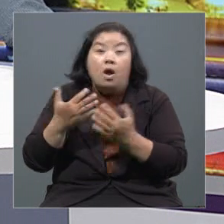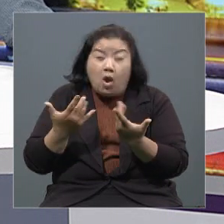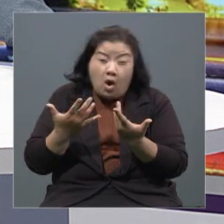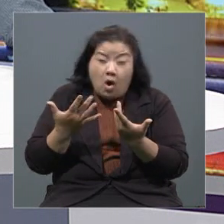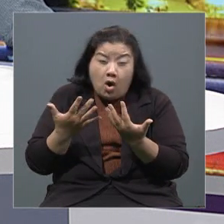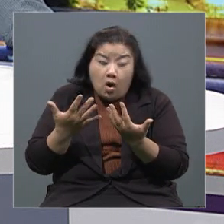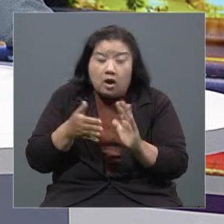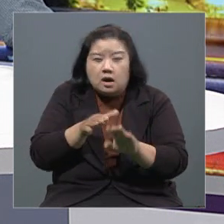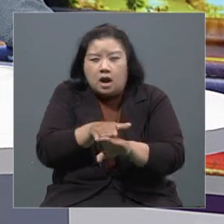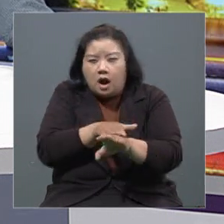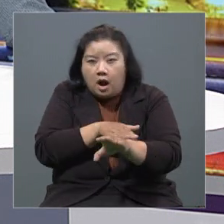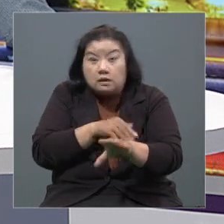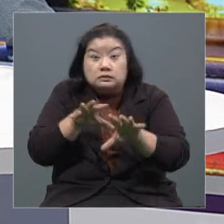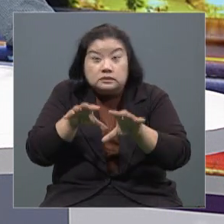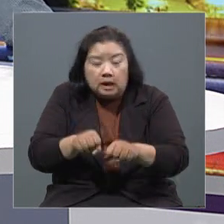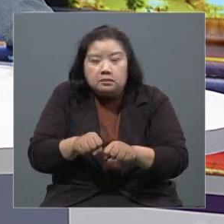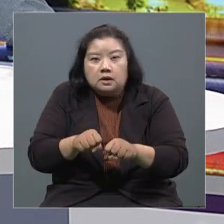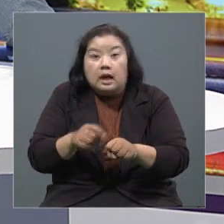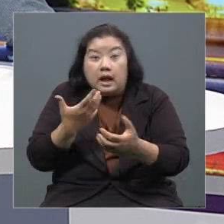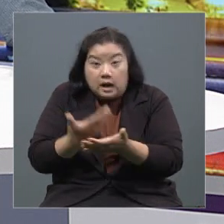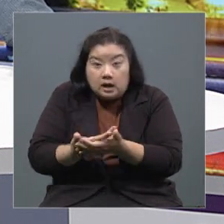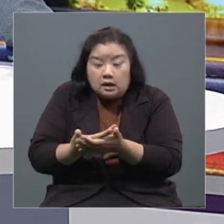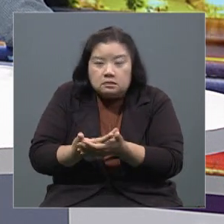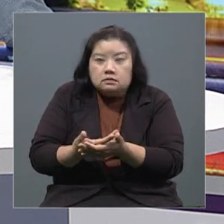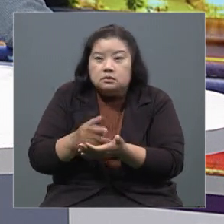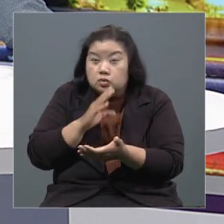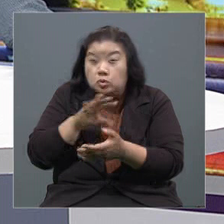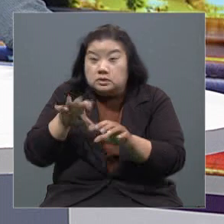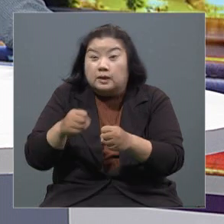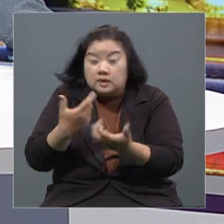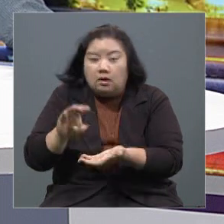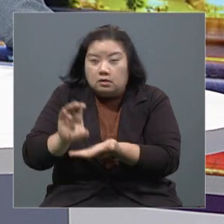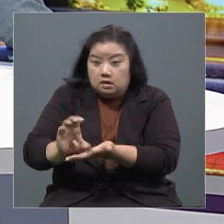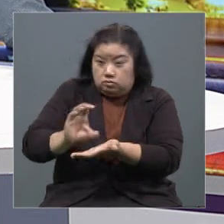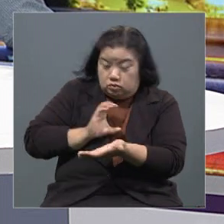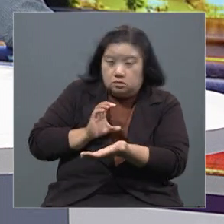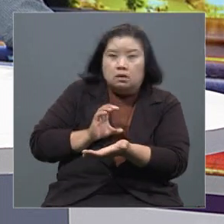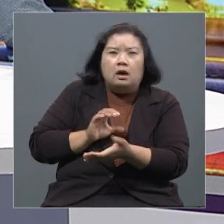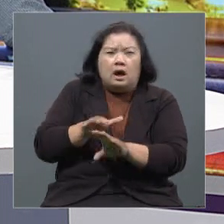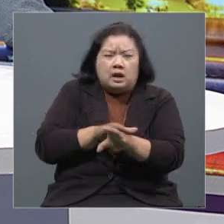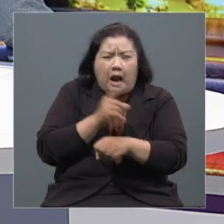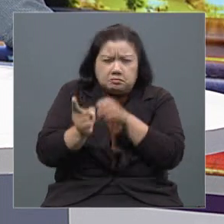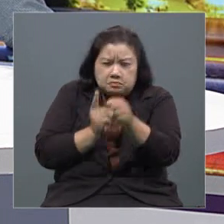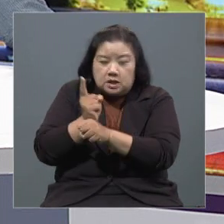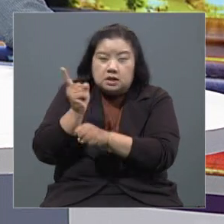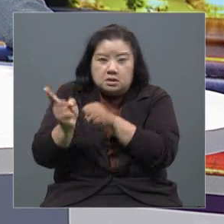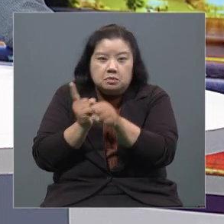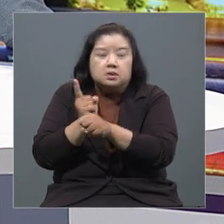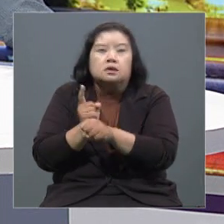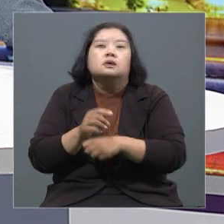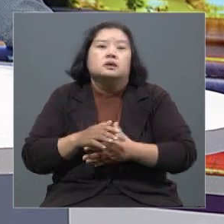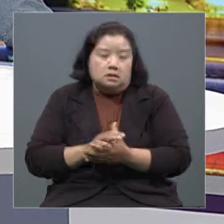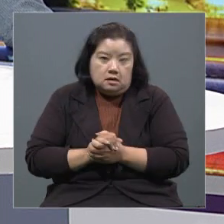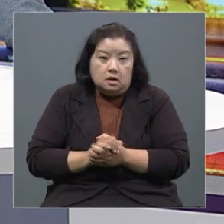ได้ยากเย็นแล้วกว่าขั้นตอนที่จะได้เงินคืนนะฮะโอ้โหมันปาเข้าไปเป็นปีๆคุณผู้ชมเพราะฉะนั้นตอนนี้เนี่ยล่าสุดเนี่ยนะครับเขาบอก